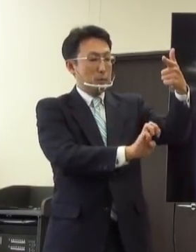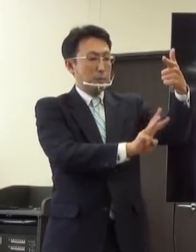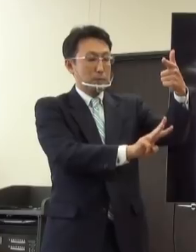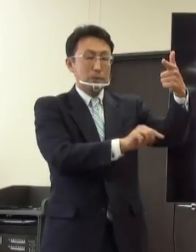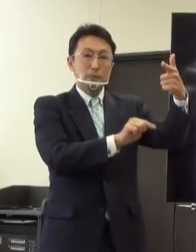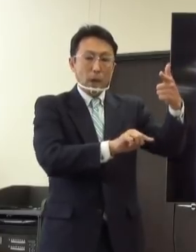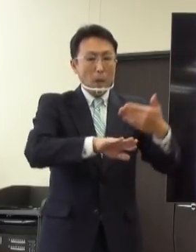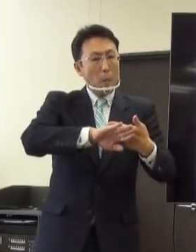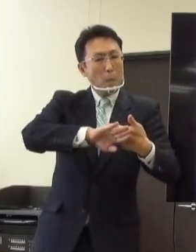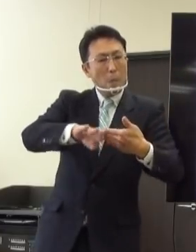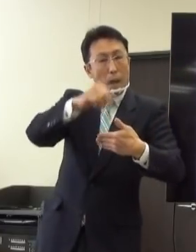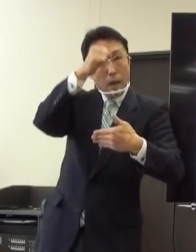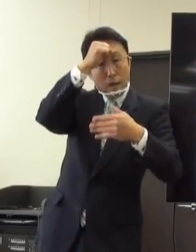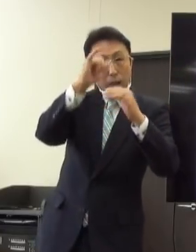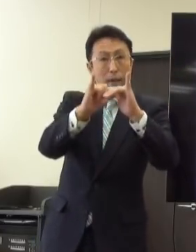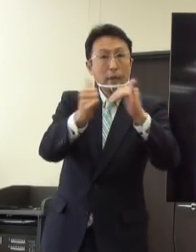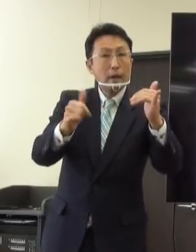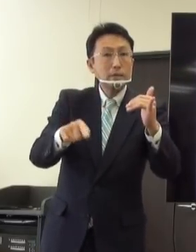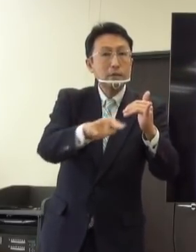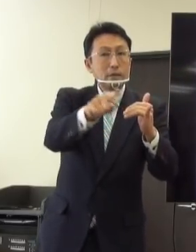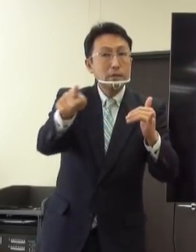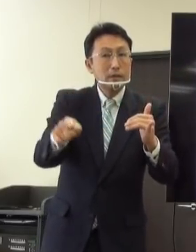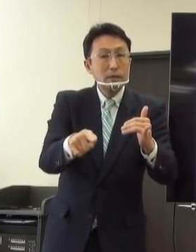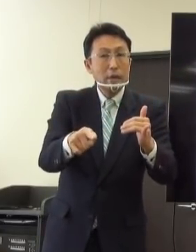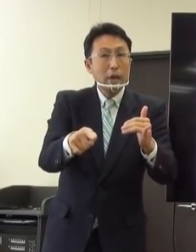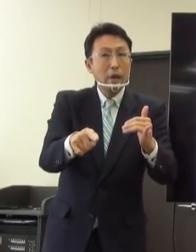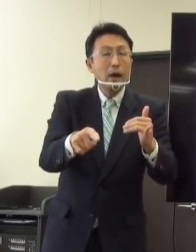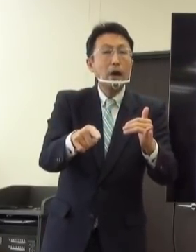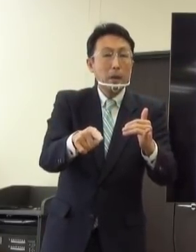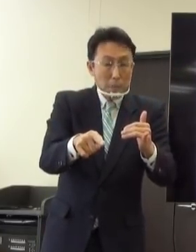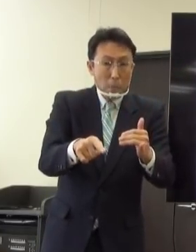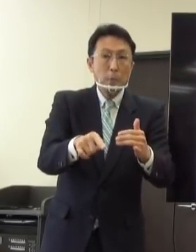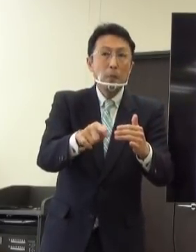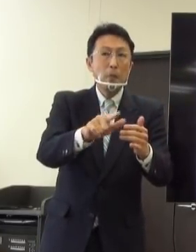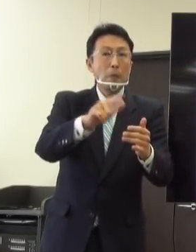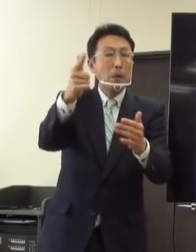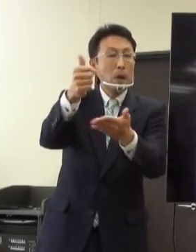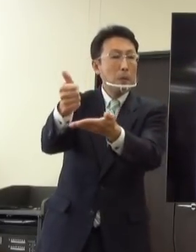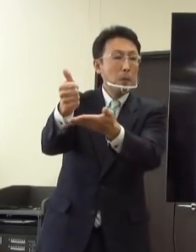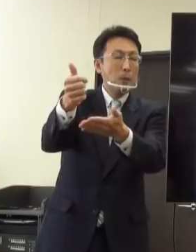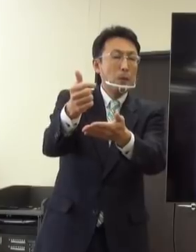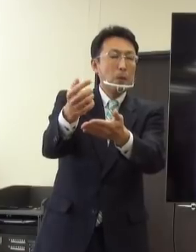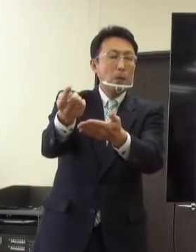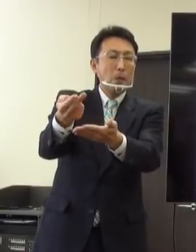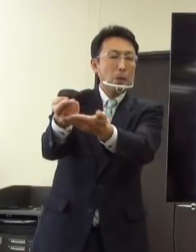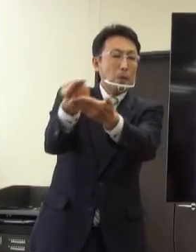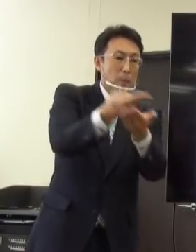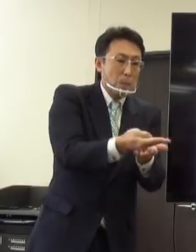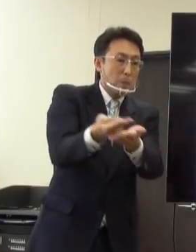に患者の陽性患者を運んで協力してもらっているという状態だという理解でよかったでしょうか。